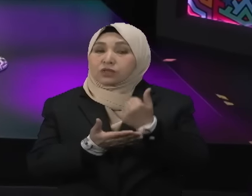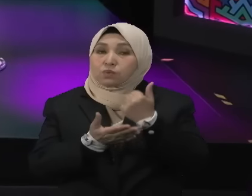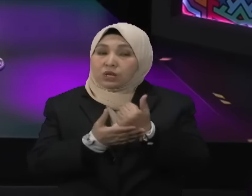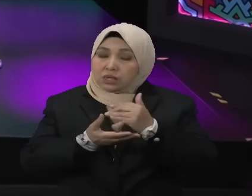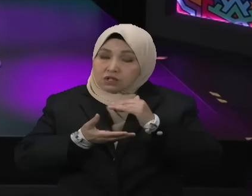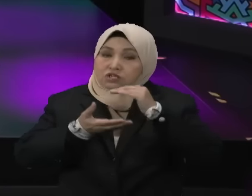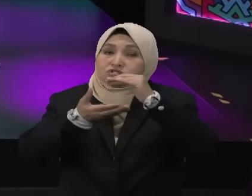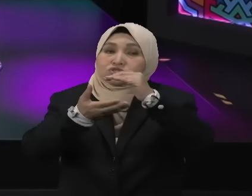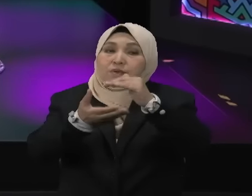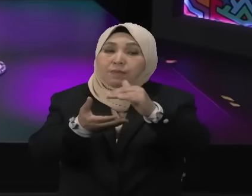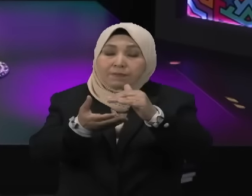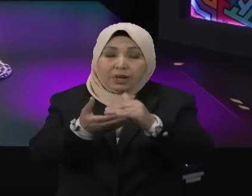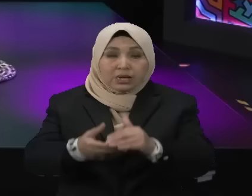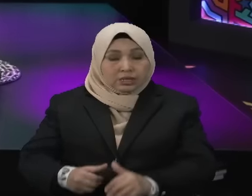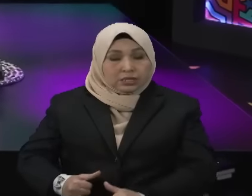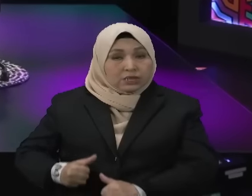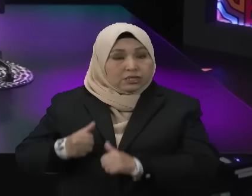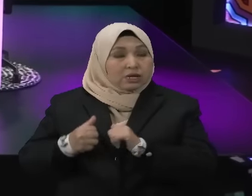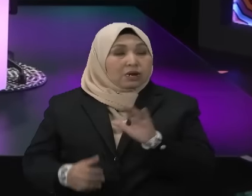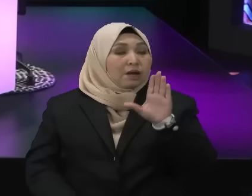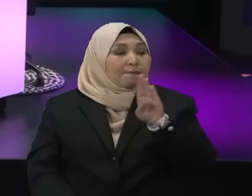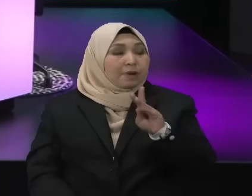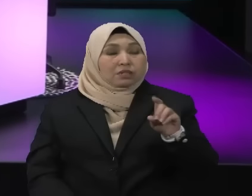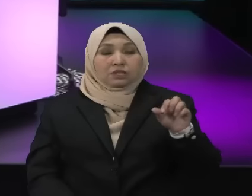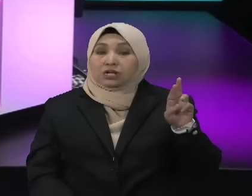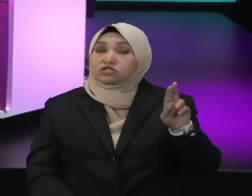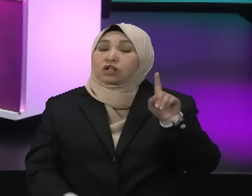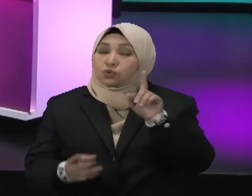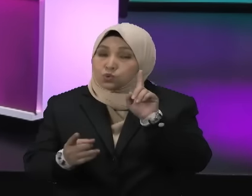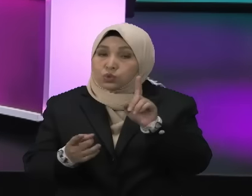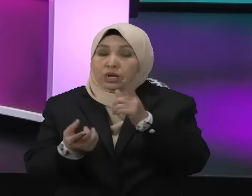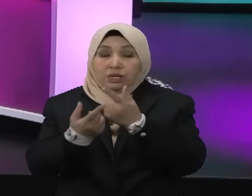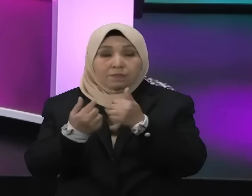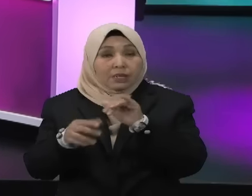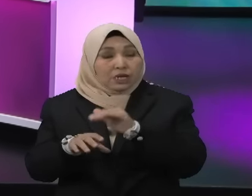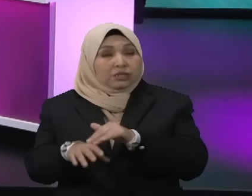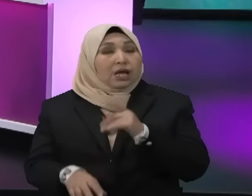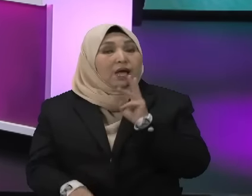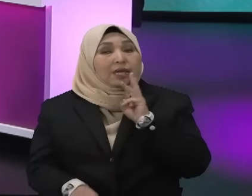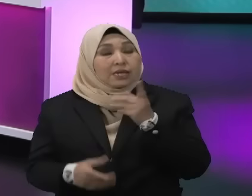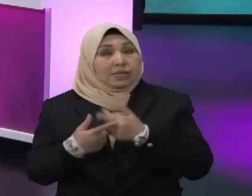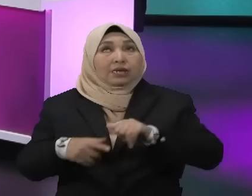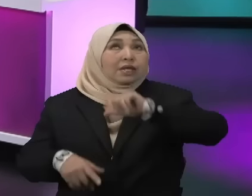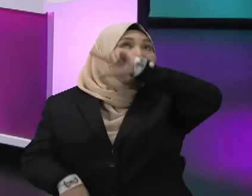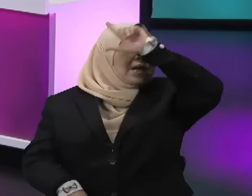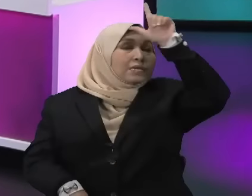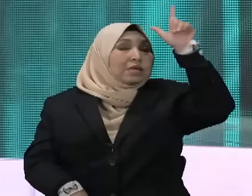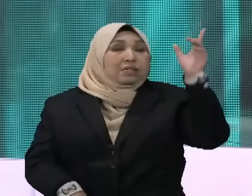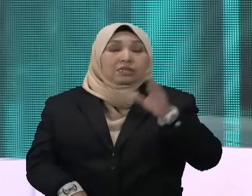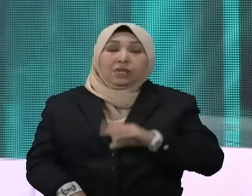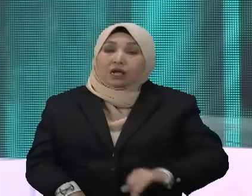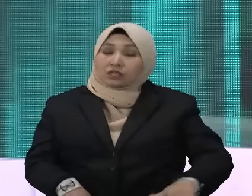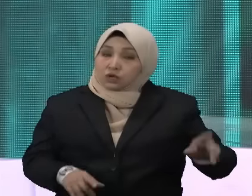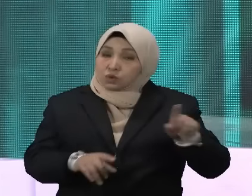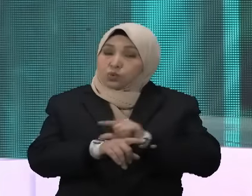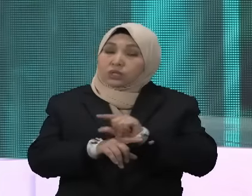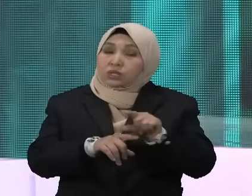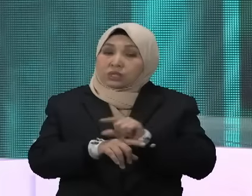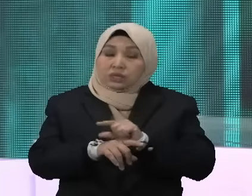disampaikan kepada tentera Badar, dan salah satu daripadanya adalah ma, iaitu air daripada langit, dan digunakan